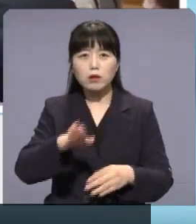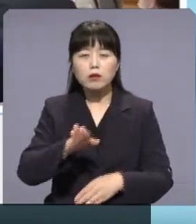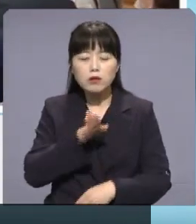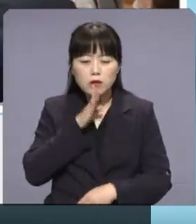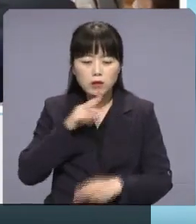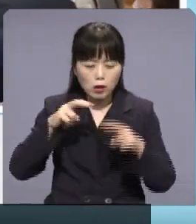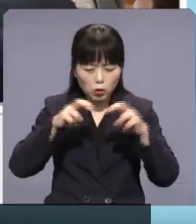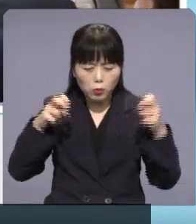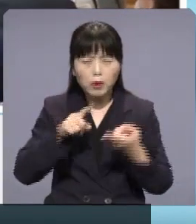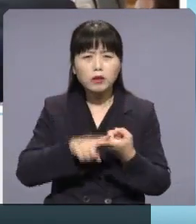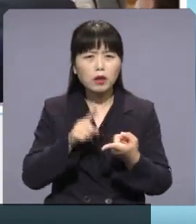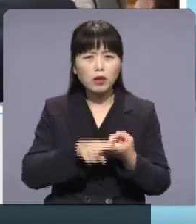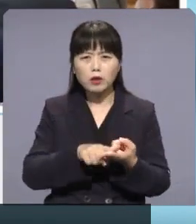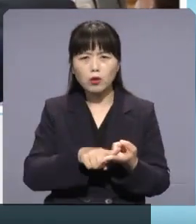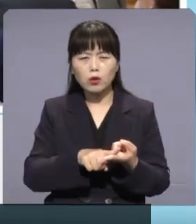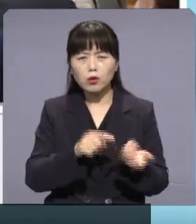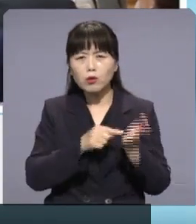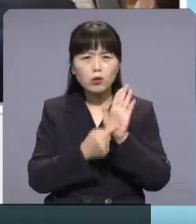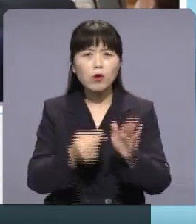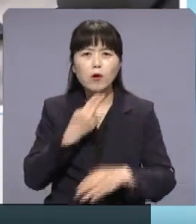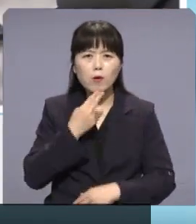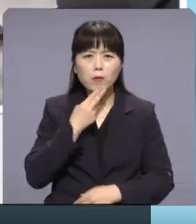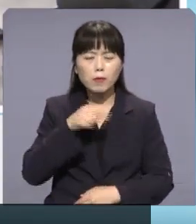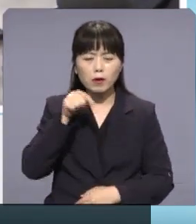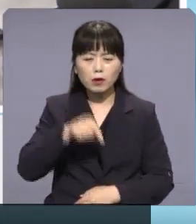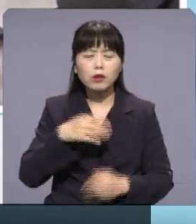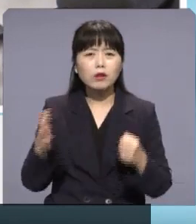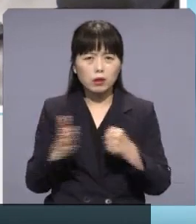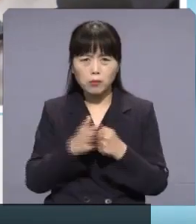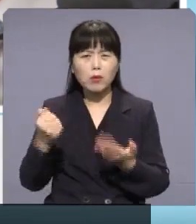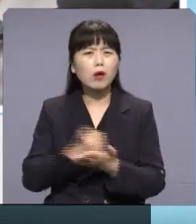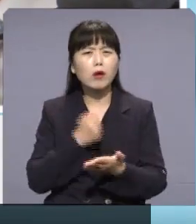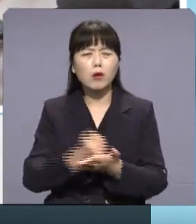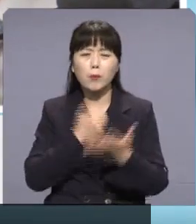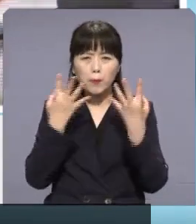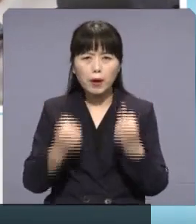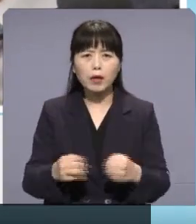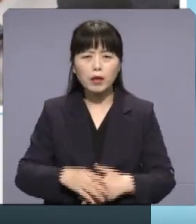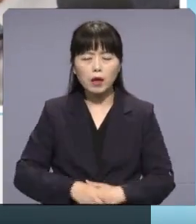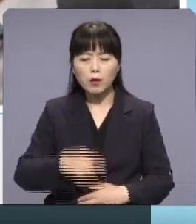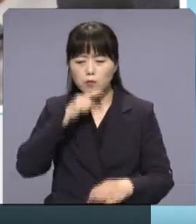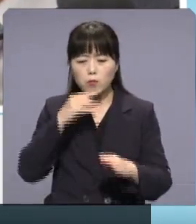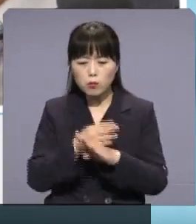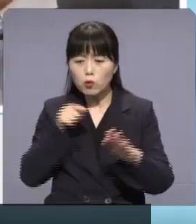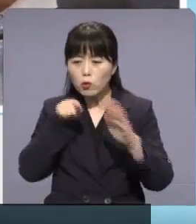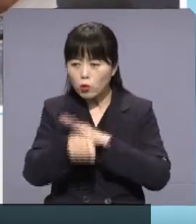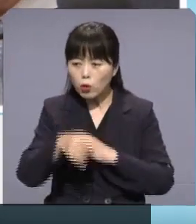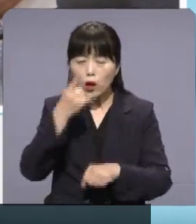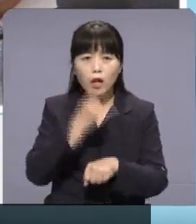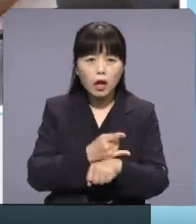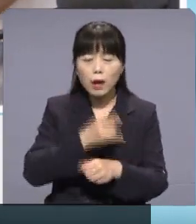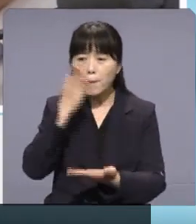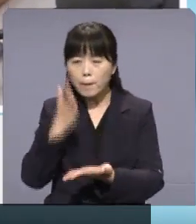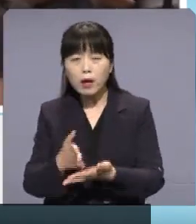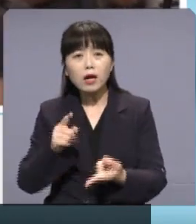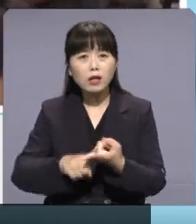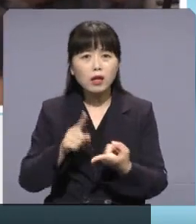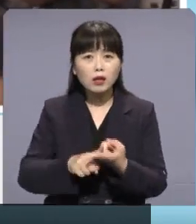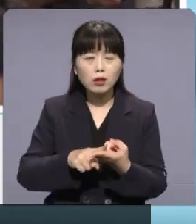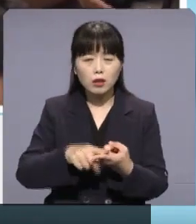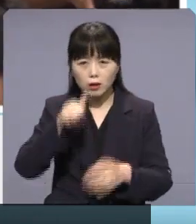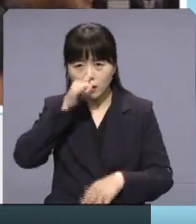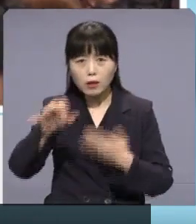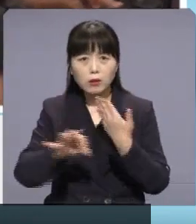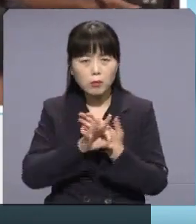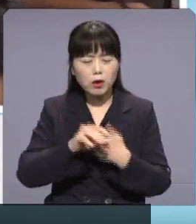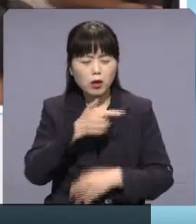그런 면에 있어서는 여러 가지 측면에서 아쉬운 부분이 있어요. 근데 월북을 했느냐 안 했느냐를 들어가면요. 좀 여러